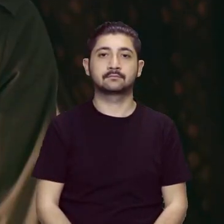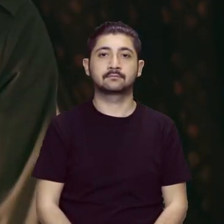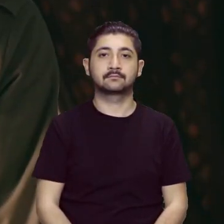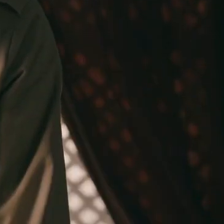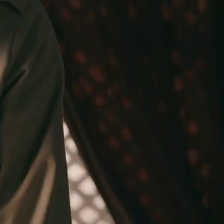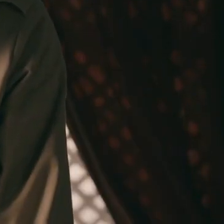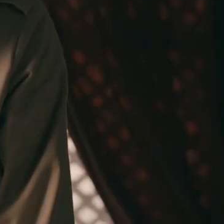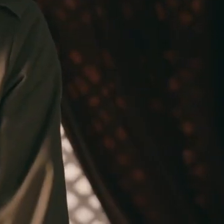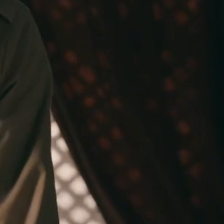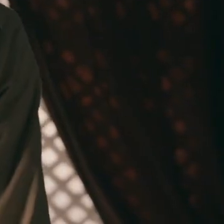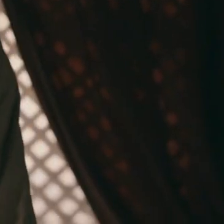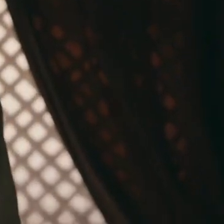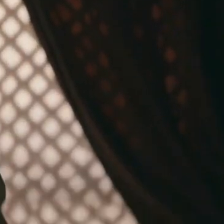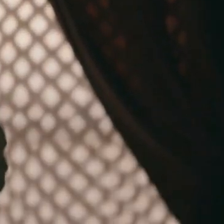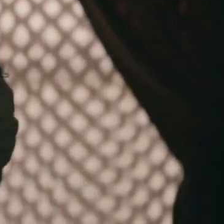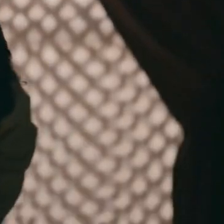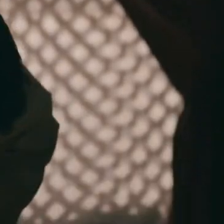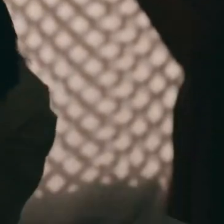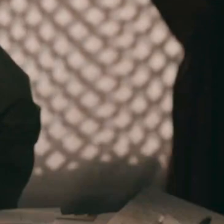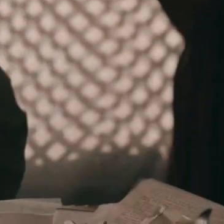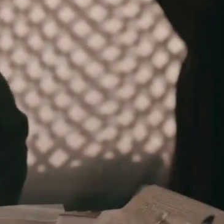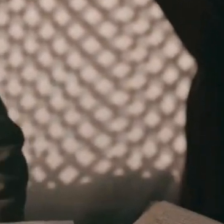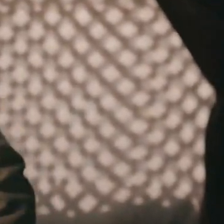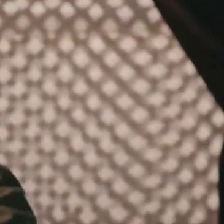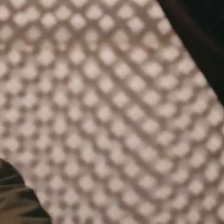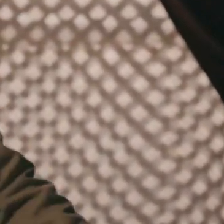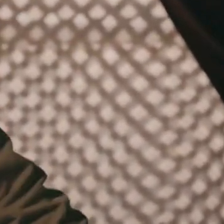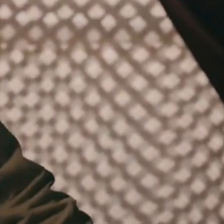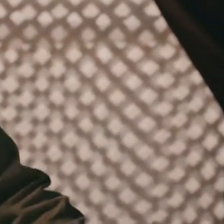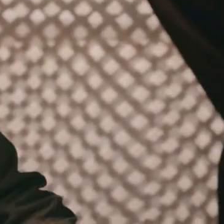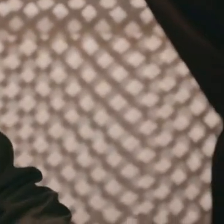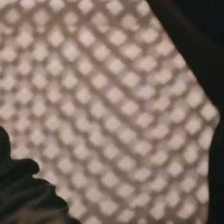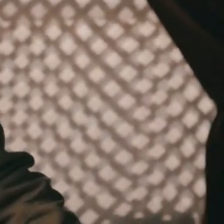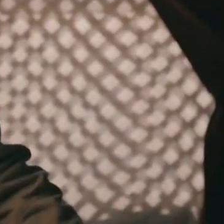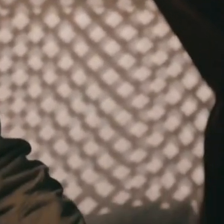Ali masanın başında duruyordu. Mehmet de çıkınca yerine oturdu.